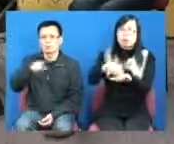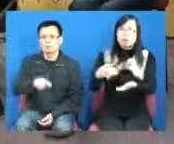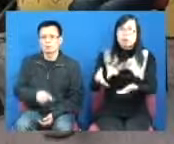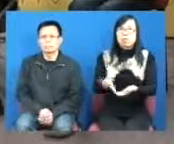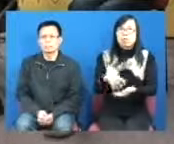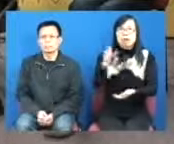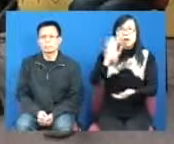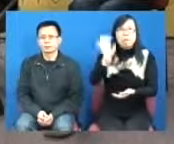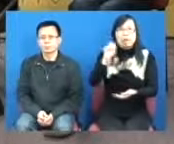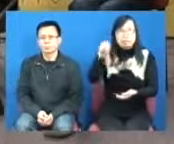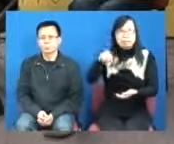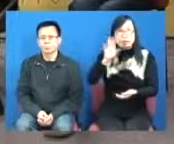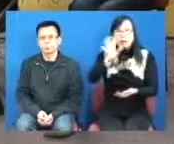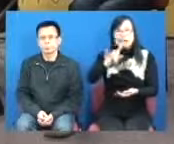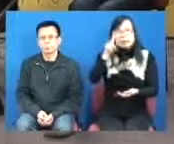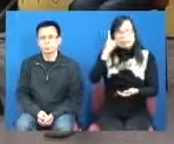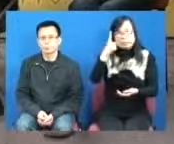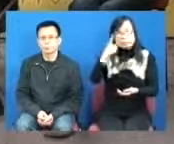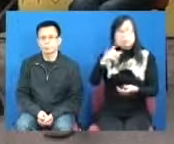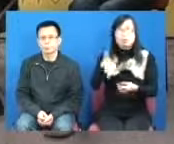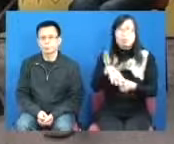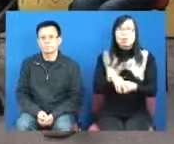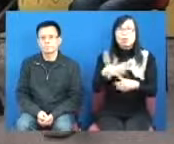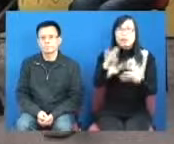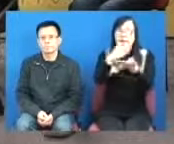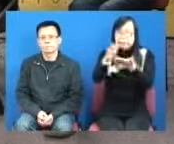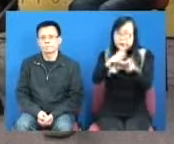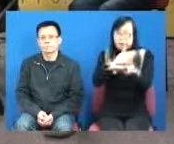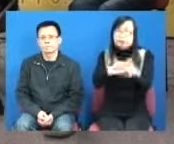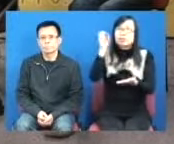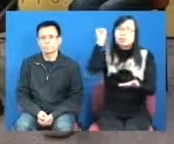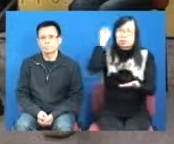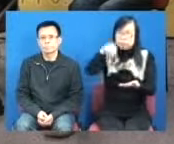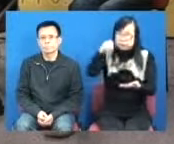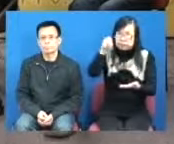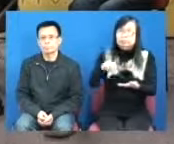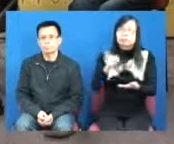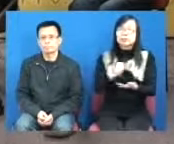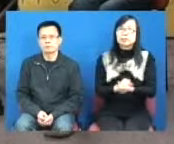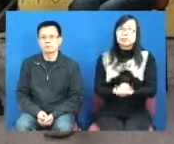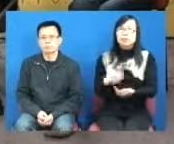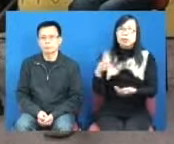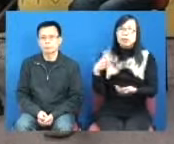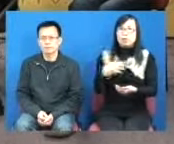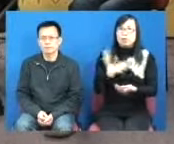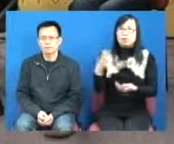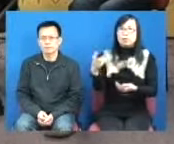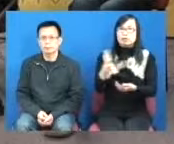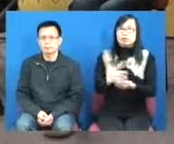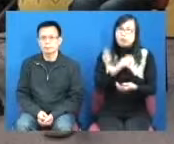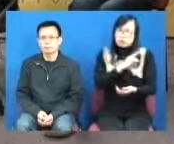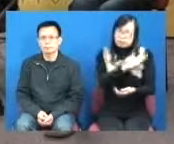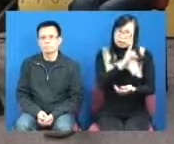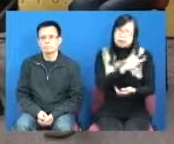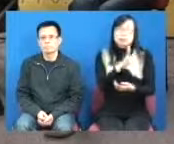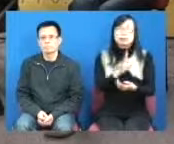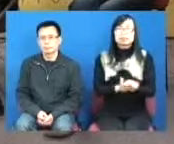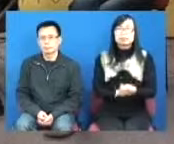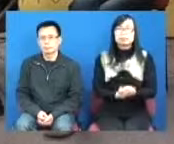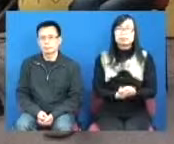你當然不可以一次過落實你也是分階段落實我覺得這些其實是很自然的一件